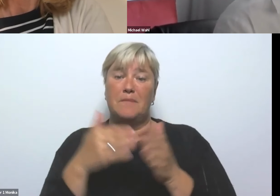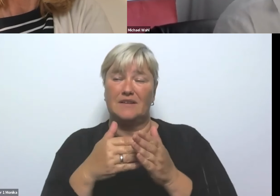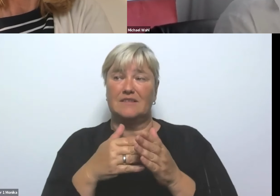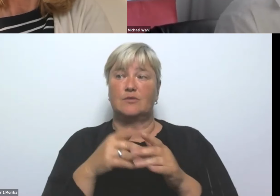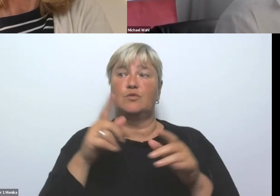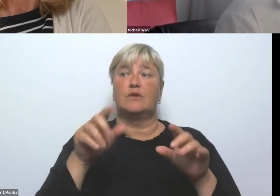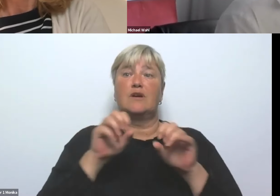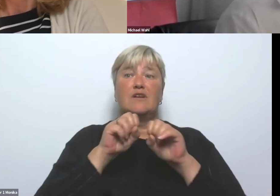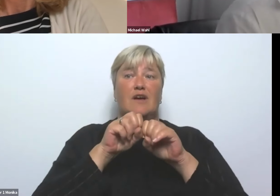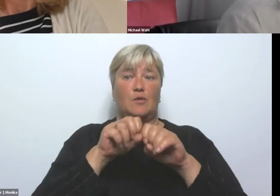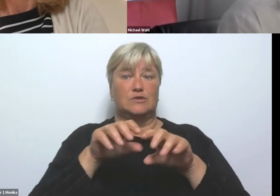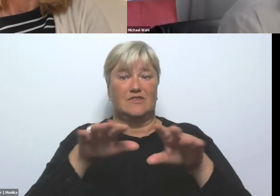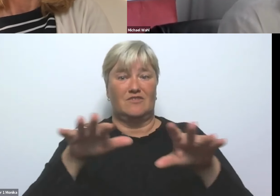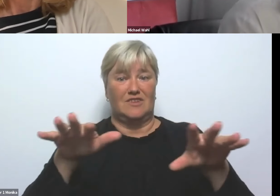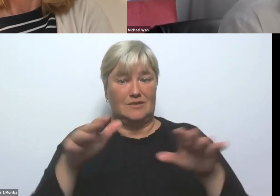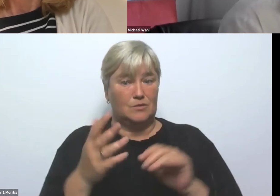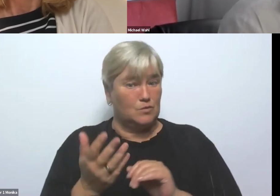können